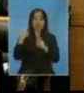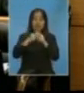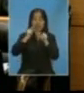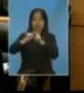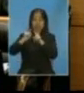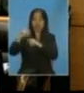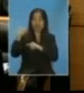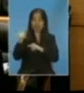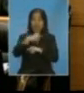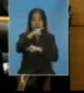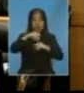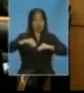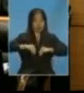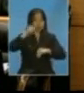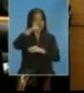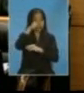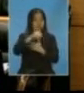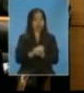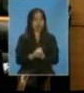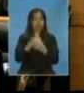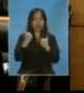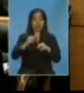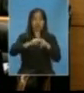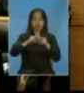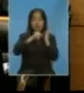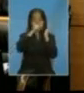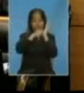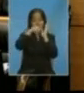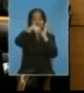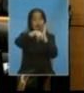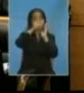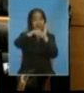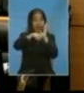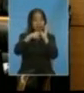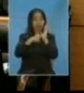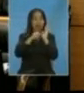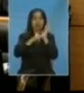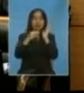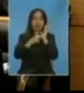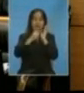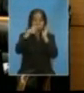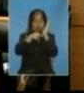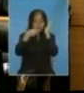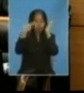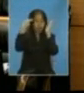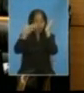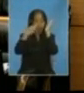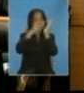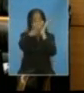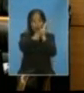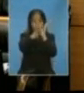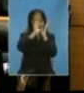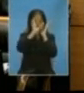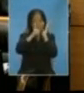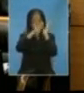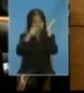อนนี้ก็ยอมรับกันแล้วนี่ครับตกลงรถไฟถึงโคราชตกลงรถไฟความเร็วสูงถึงหัวหินไม่ได้ถึงหนองคายไ